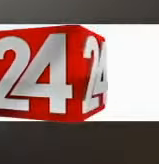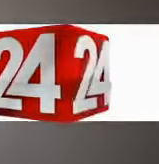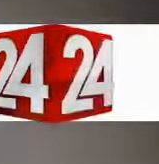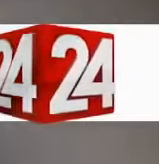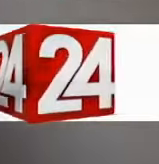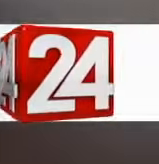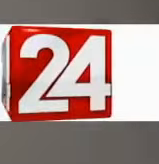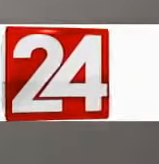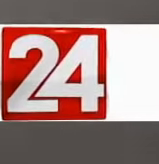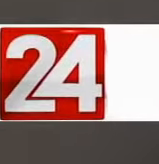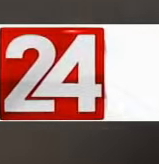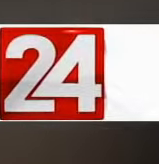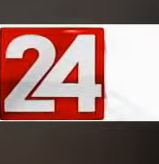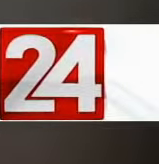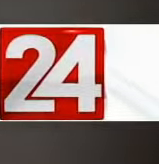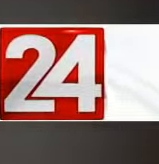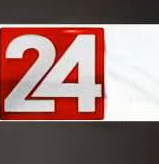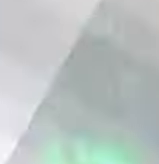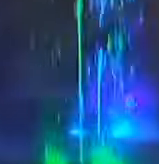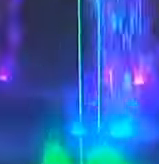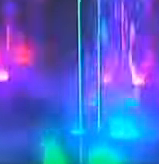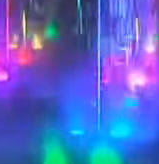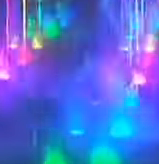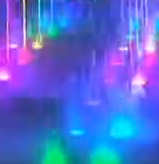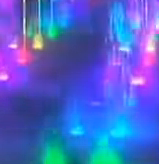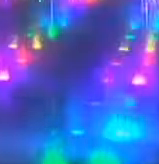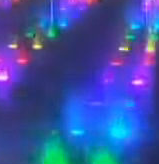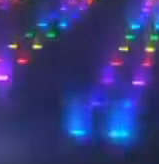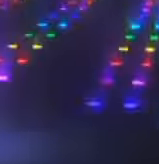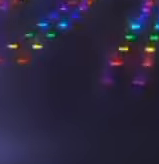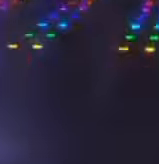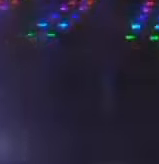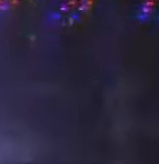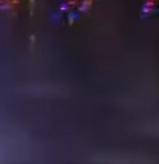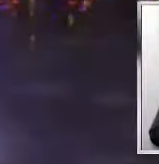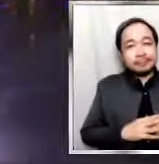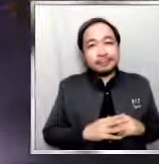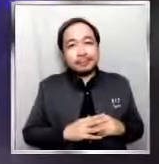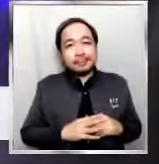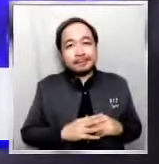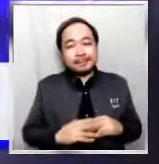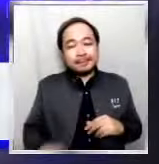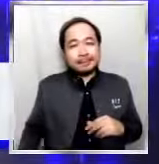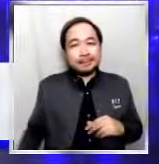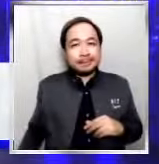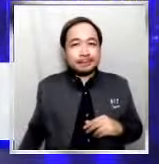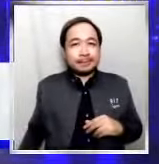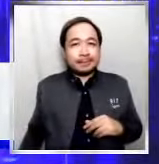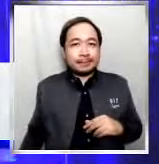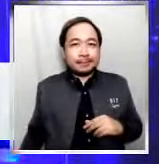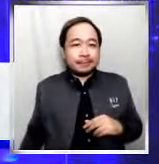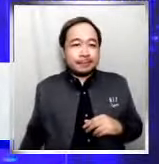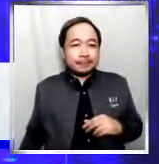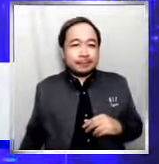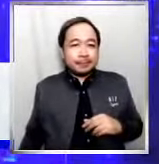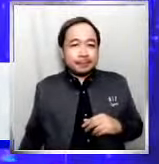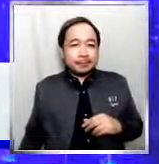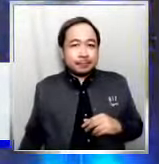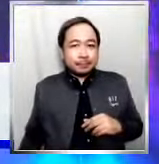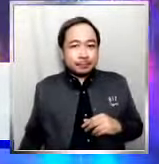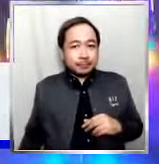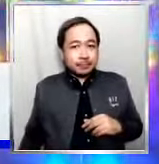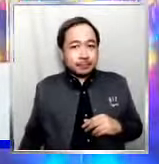dala online. Non-stop ang pagtutok dito lang sa 24 Oras.